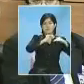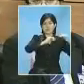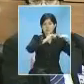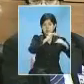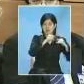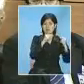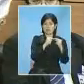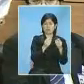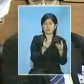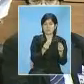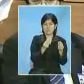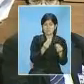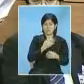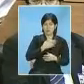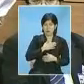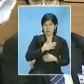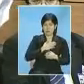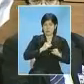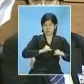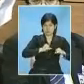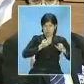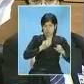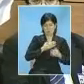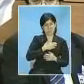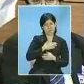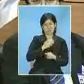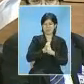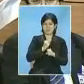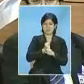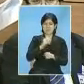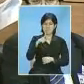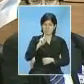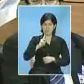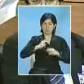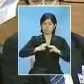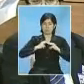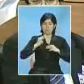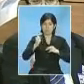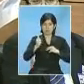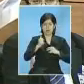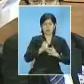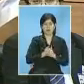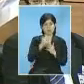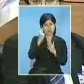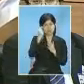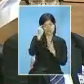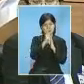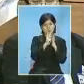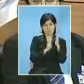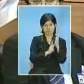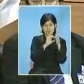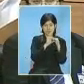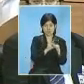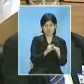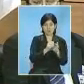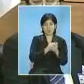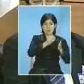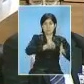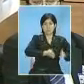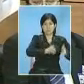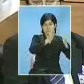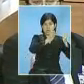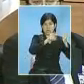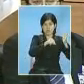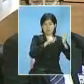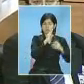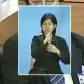ดินที่เขาถือครองอยู่นั้นสามารถใช้ประโยชน์ได้มากกว่าหรือจะมองเรื่องกฎหมายในเรื่องของกฎหมายอาคารเพราะถ้ามีการ